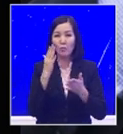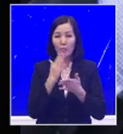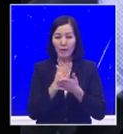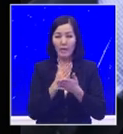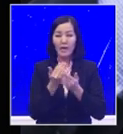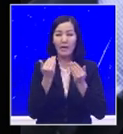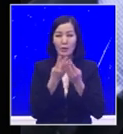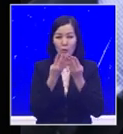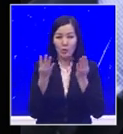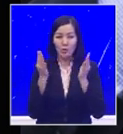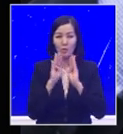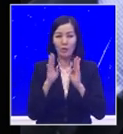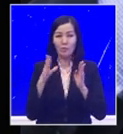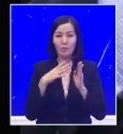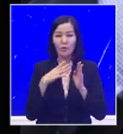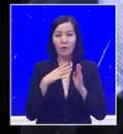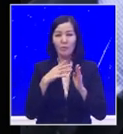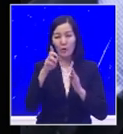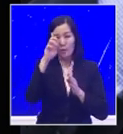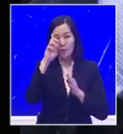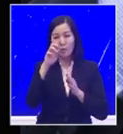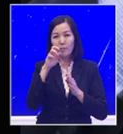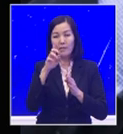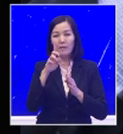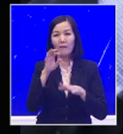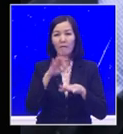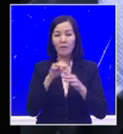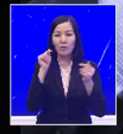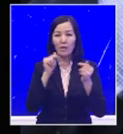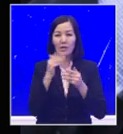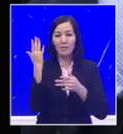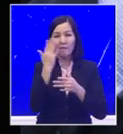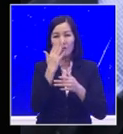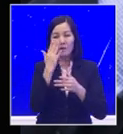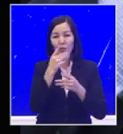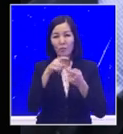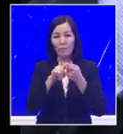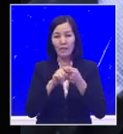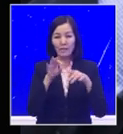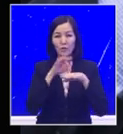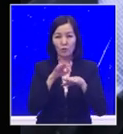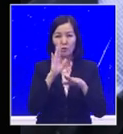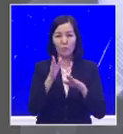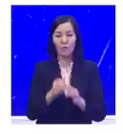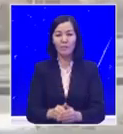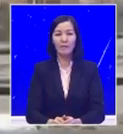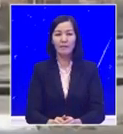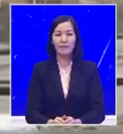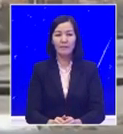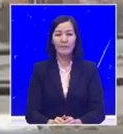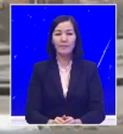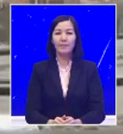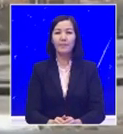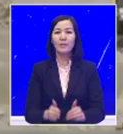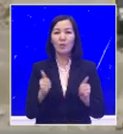Қазір оқшауланып отырмын, бірақ мен үкіметтің вирусқа қарсы жұмысын видео байланыс арқылы жүргізетін боламын, деді. Ал